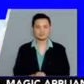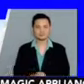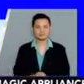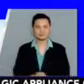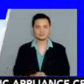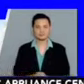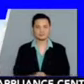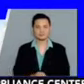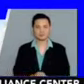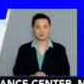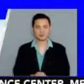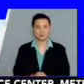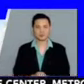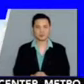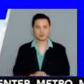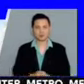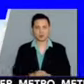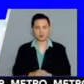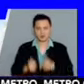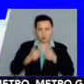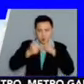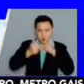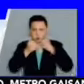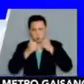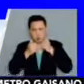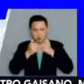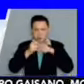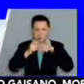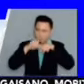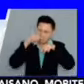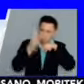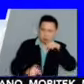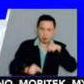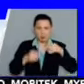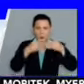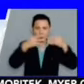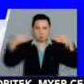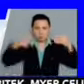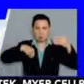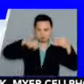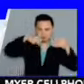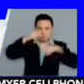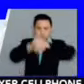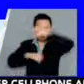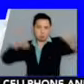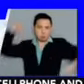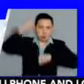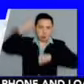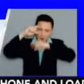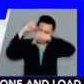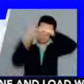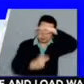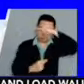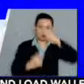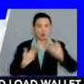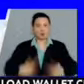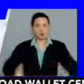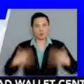Intense sa naging labanan sa Finals Game 2 ng NCAA Season 99 Volleyball. Sa Men's